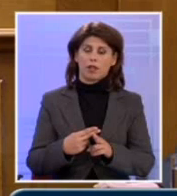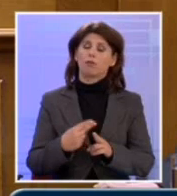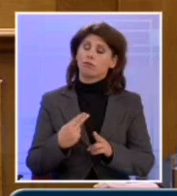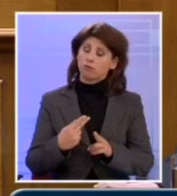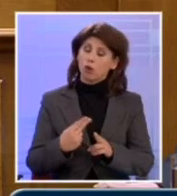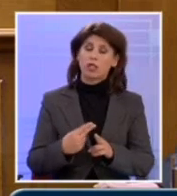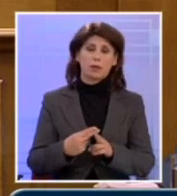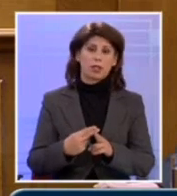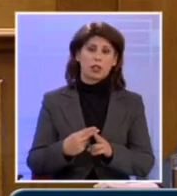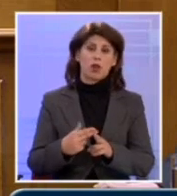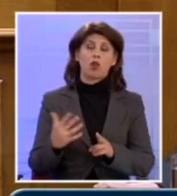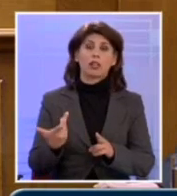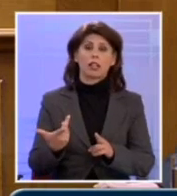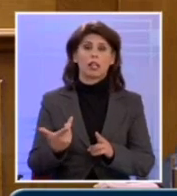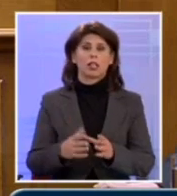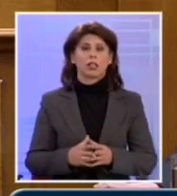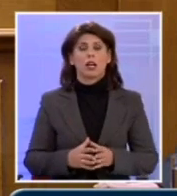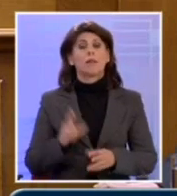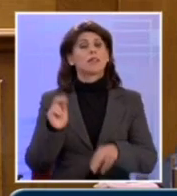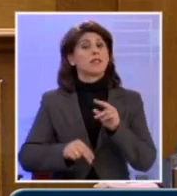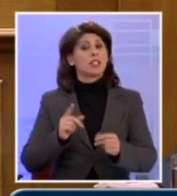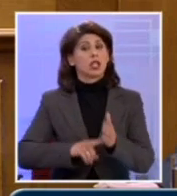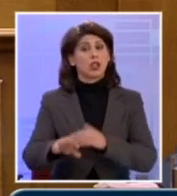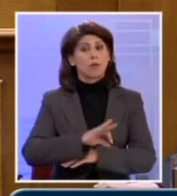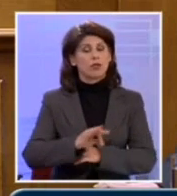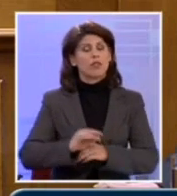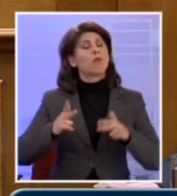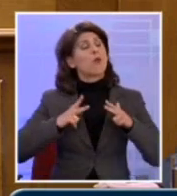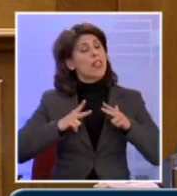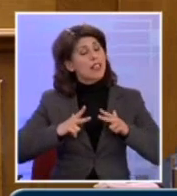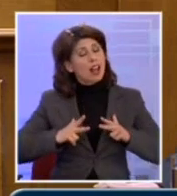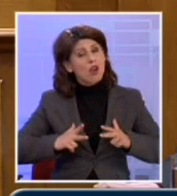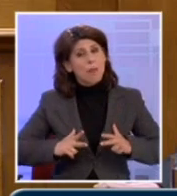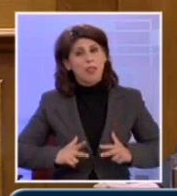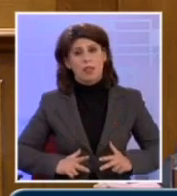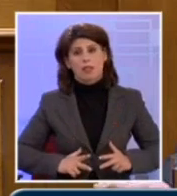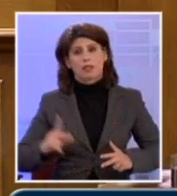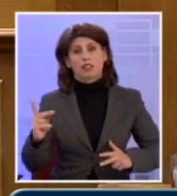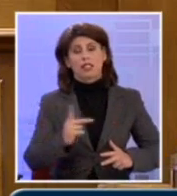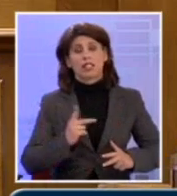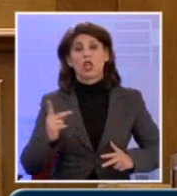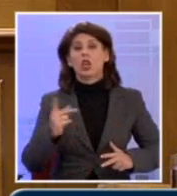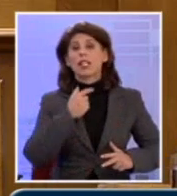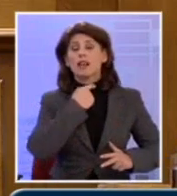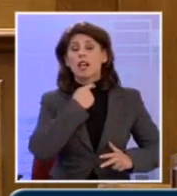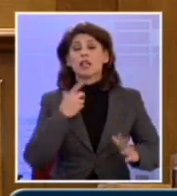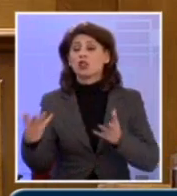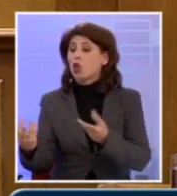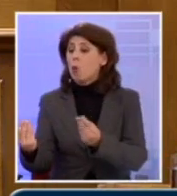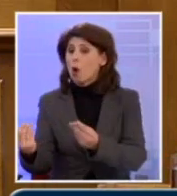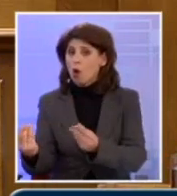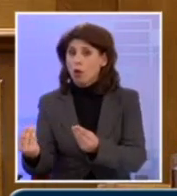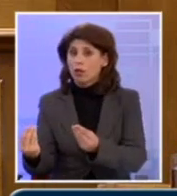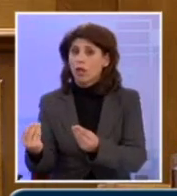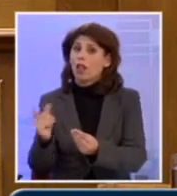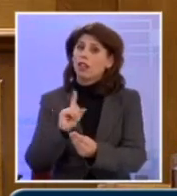σημασία το γεγονός ότι ψηφίζεται ένα νομοσχέδιο που ικανοποιεί τις κοινωνικές ανάγκες των πολλών